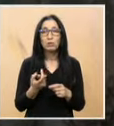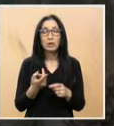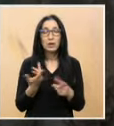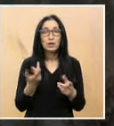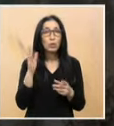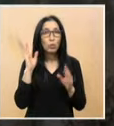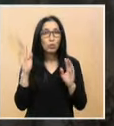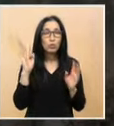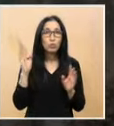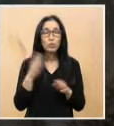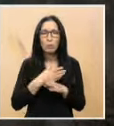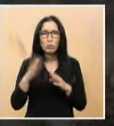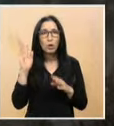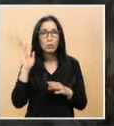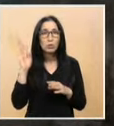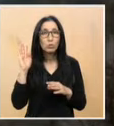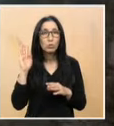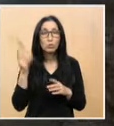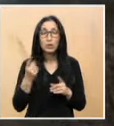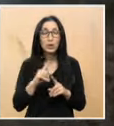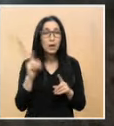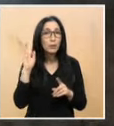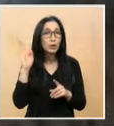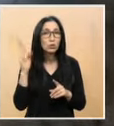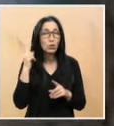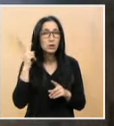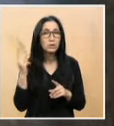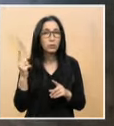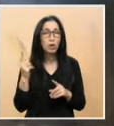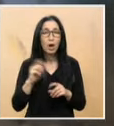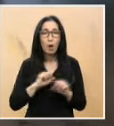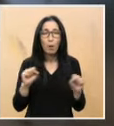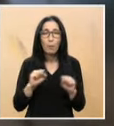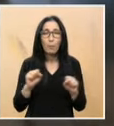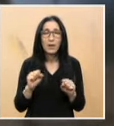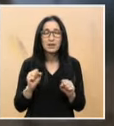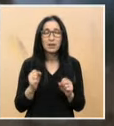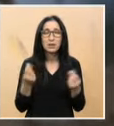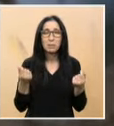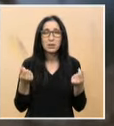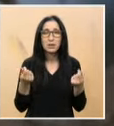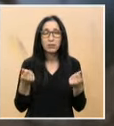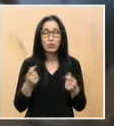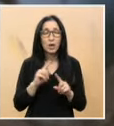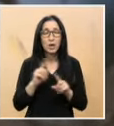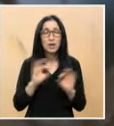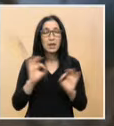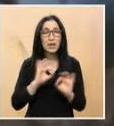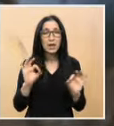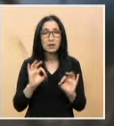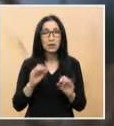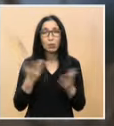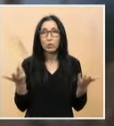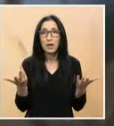някой хищник. И се ослушват, постоянно се ослушват дали няма да чуят звук, опасен звук, специфичен и